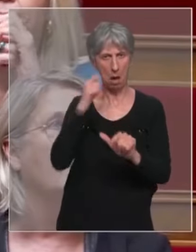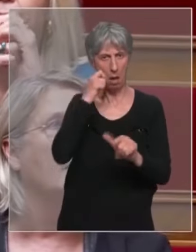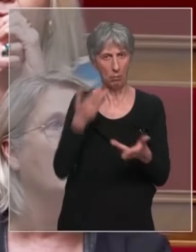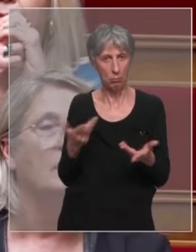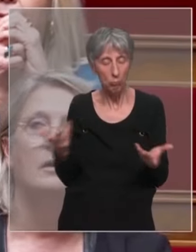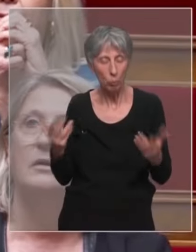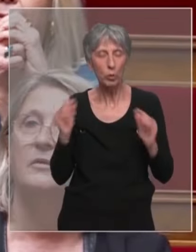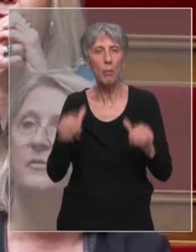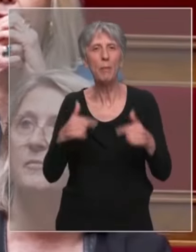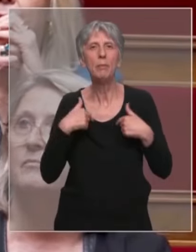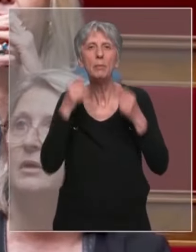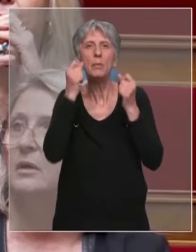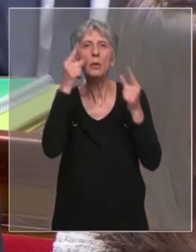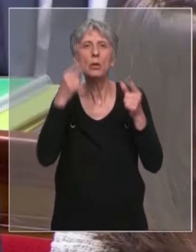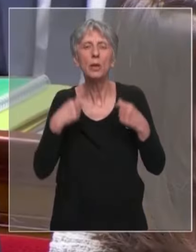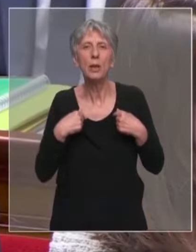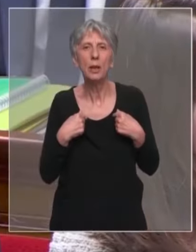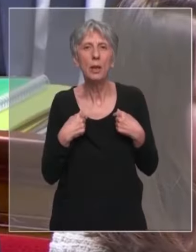de...